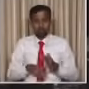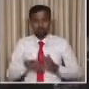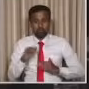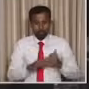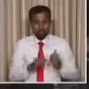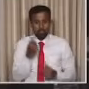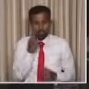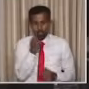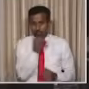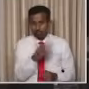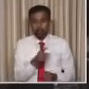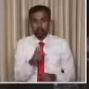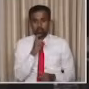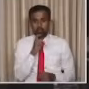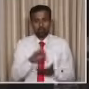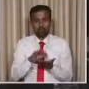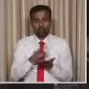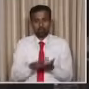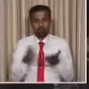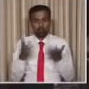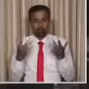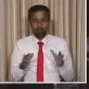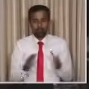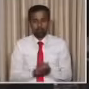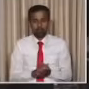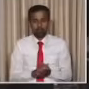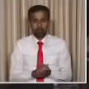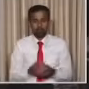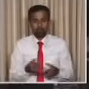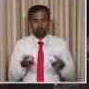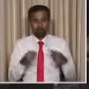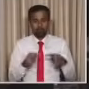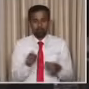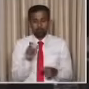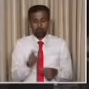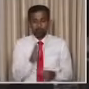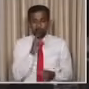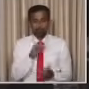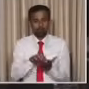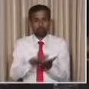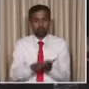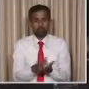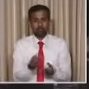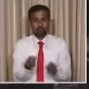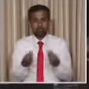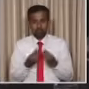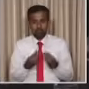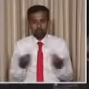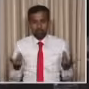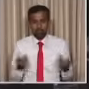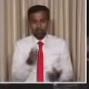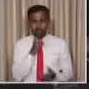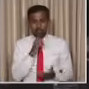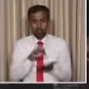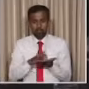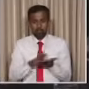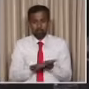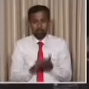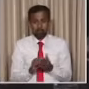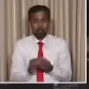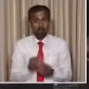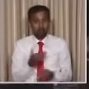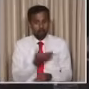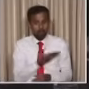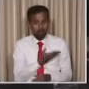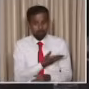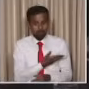දැක්කේ. උසාවිය දැන් තීන්දුව ඇවිල්ලා තියෙනවා. අනිත් ආර්ථික ඝාතකයන්ට තාම උසාවි තීන්දුවක් ඇවිල්ලා නැහැ. හැබැයි උසාවි තීන්දුවක් ආපු ආර්ථික ඝාතකයන්